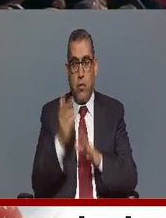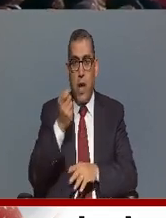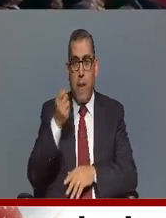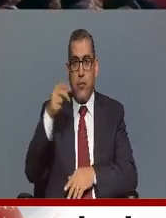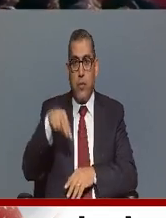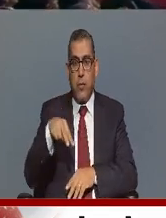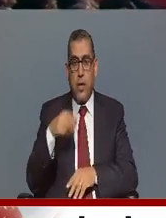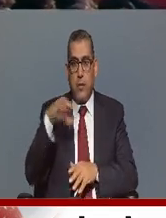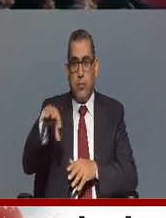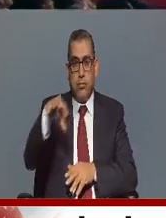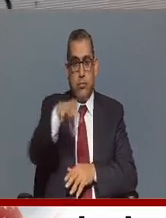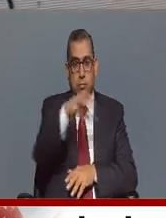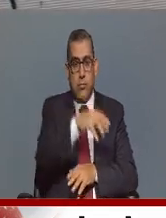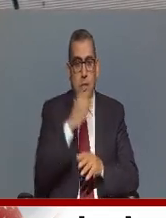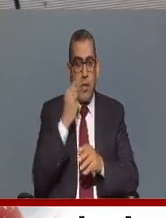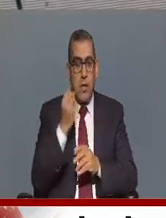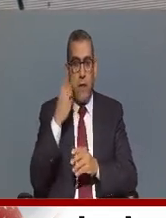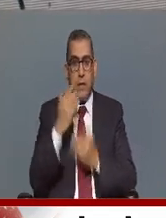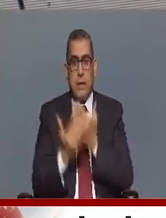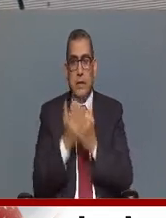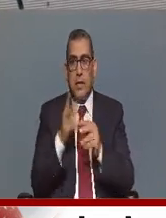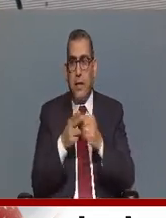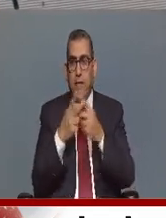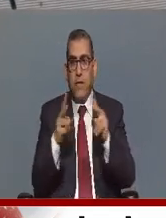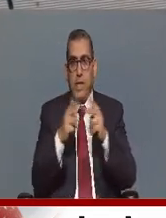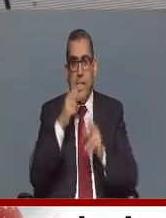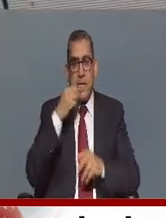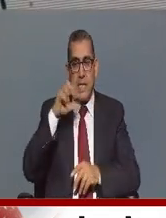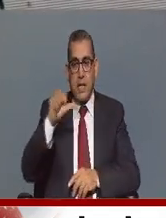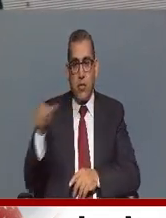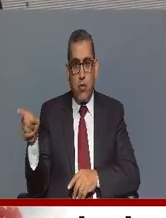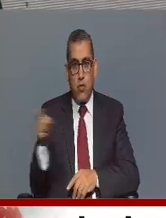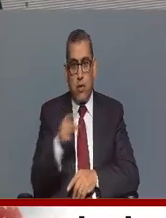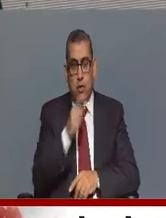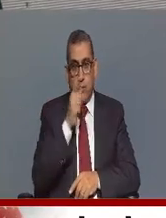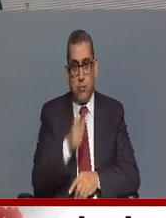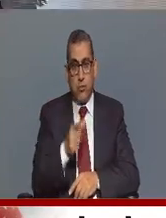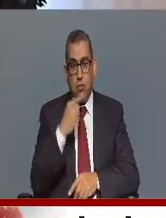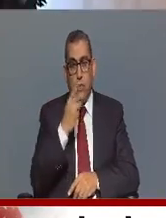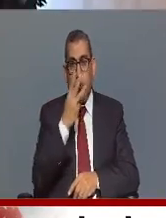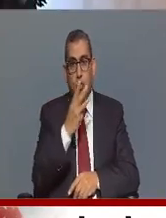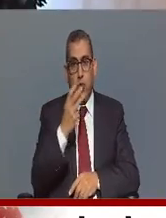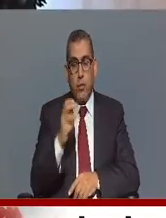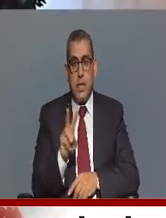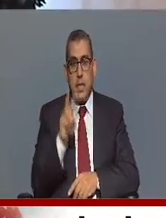موقع ثقافي تم افتتاحهم خلال 9 سنوات، و357